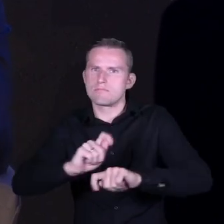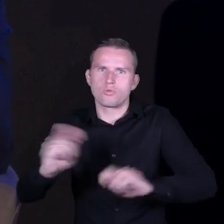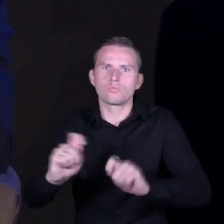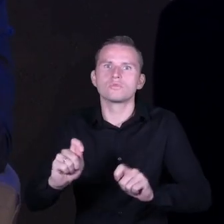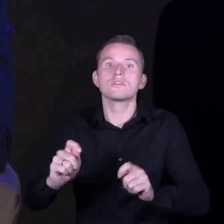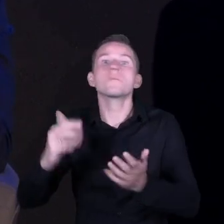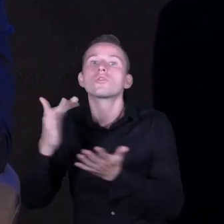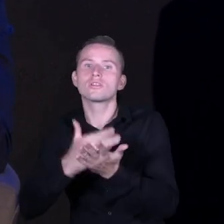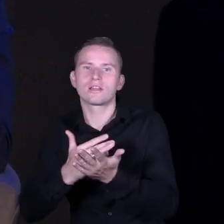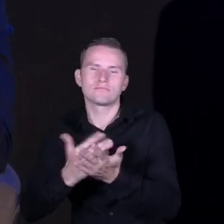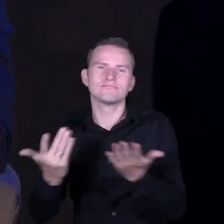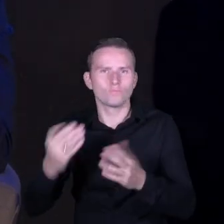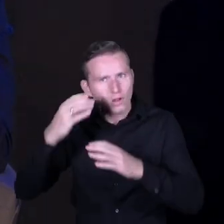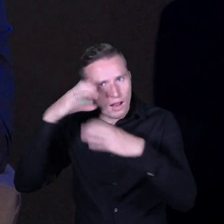korzystać.